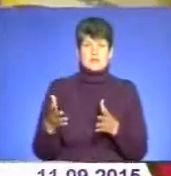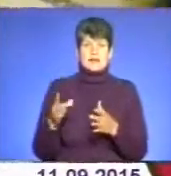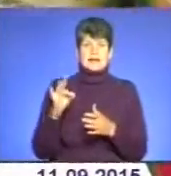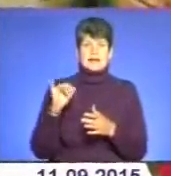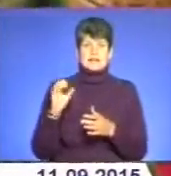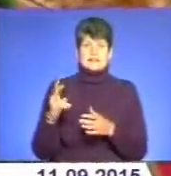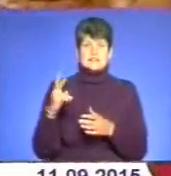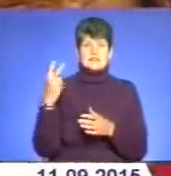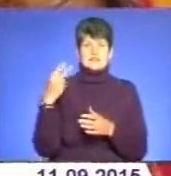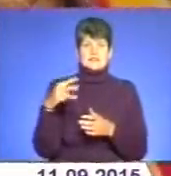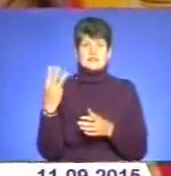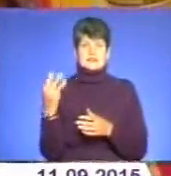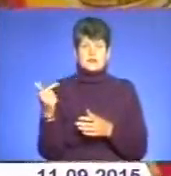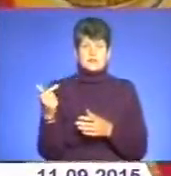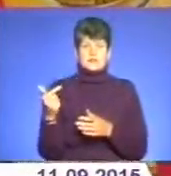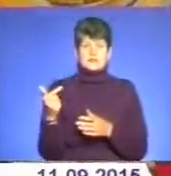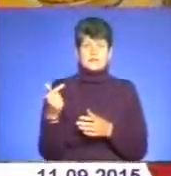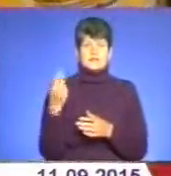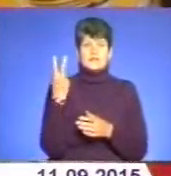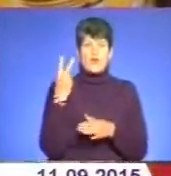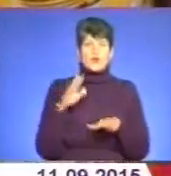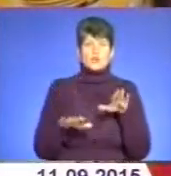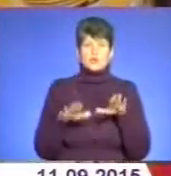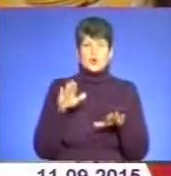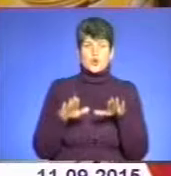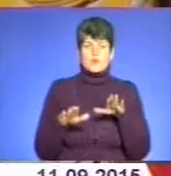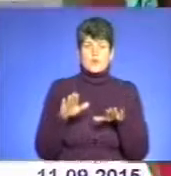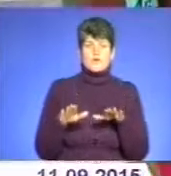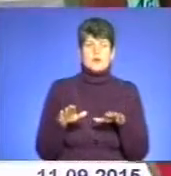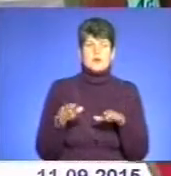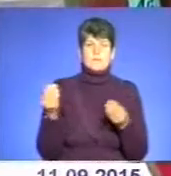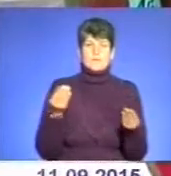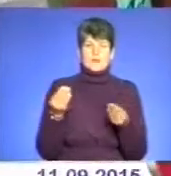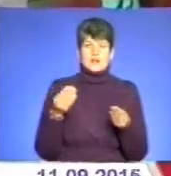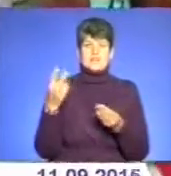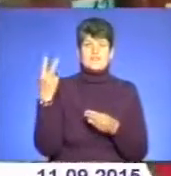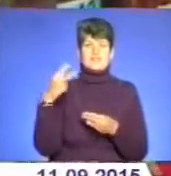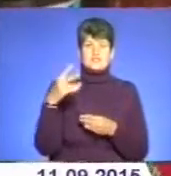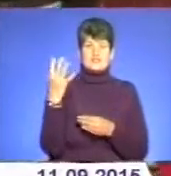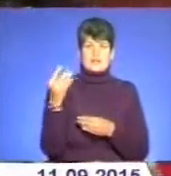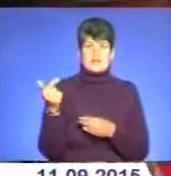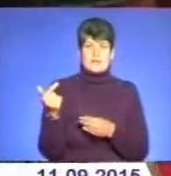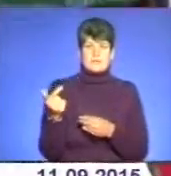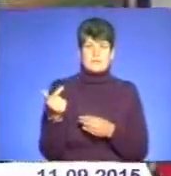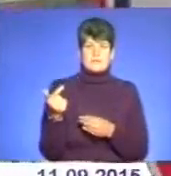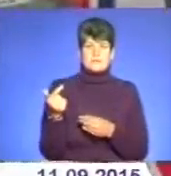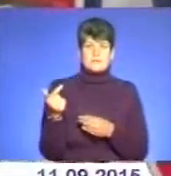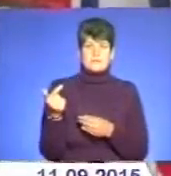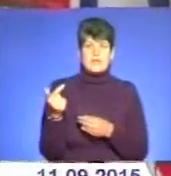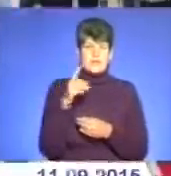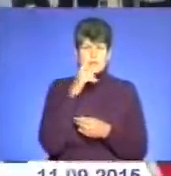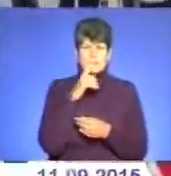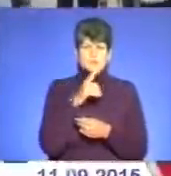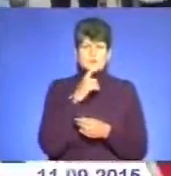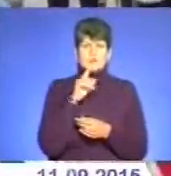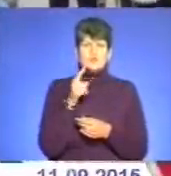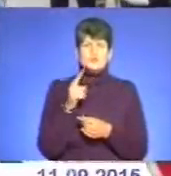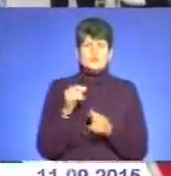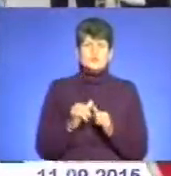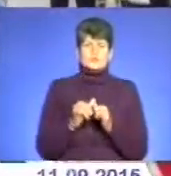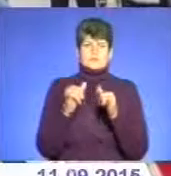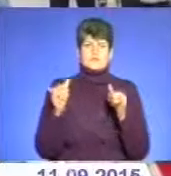від 23. Двохкілограмова упаковка борошна коштує 24 гривні. А от незрозуміло, чому виріс у